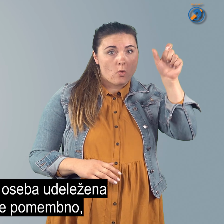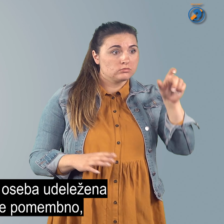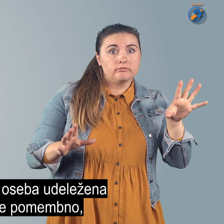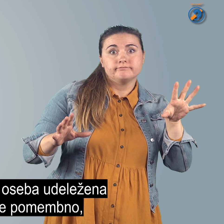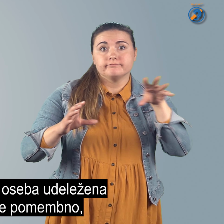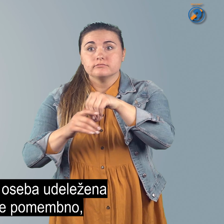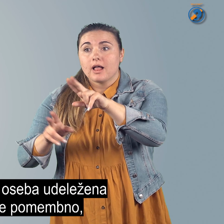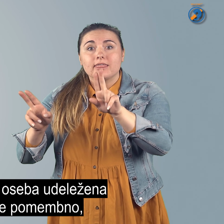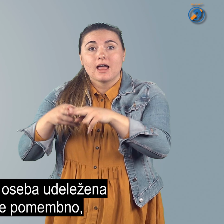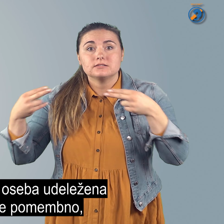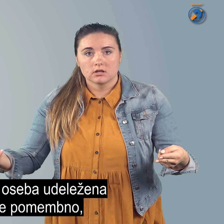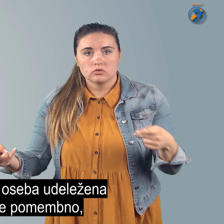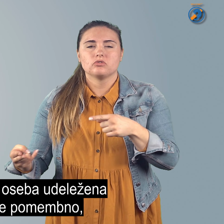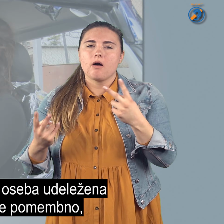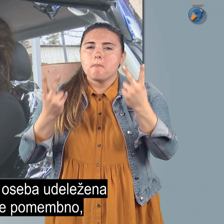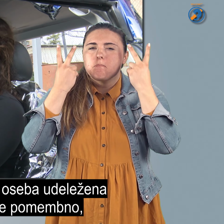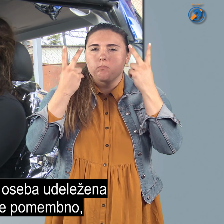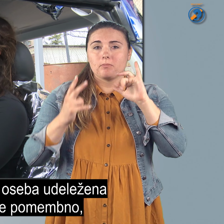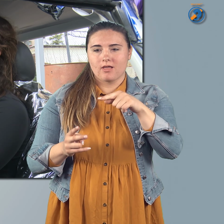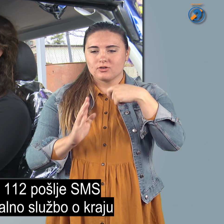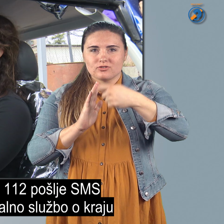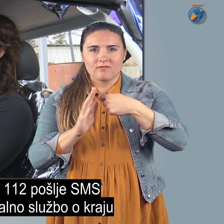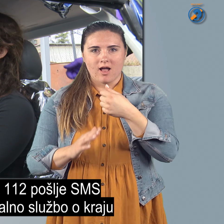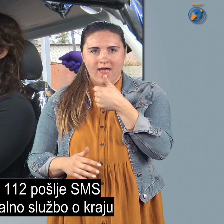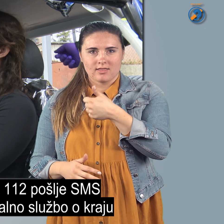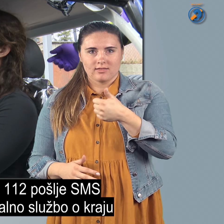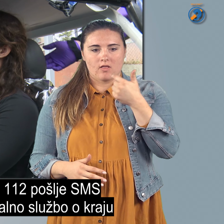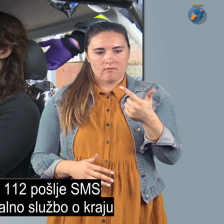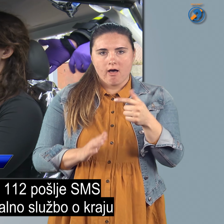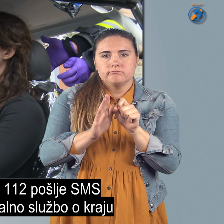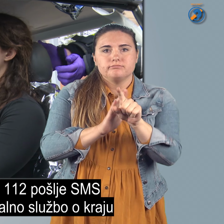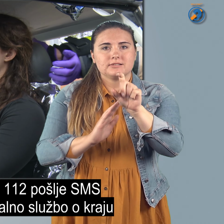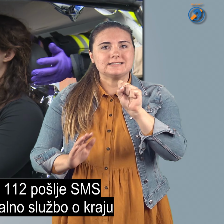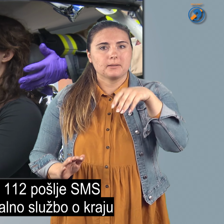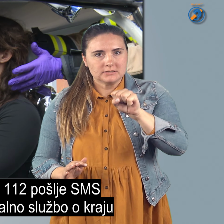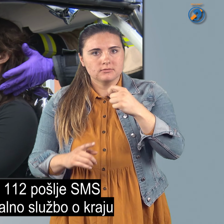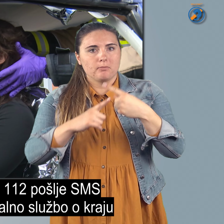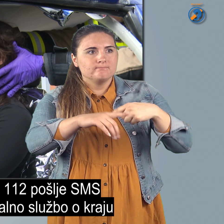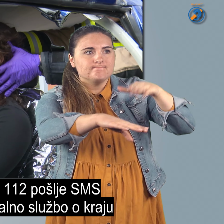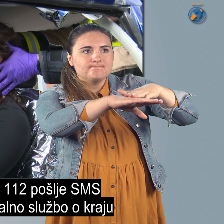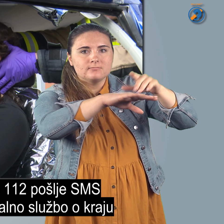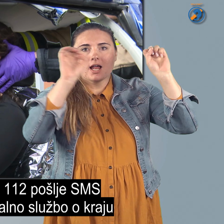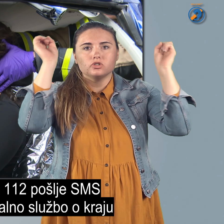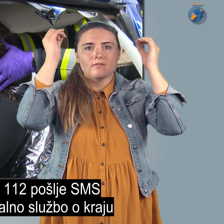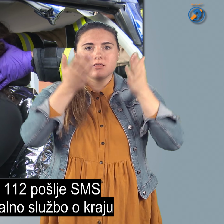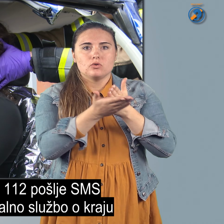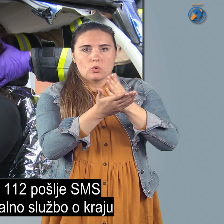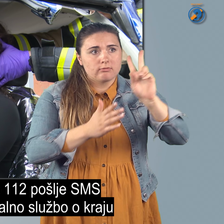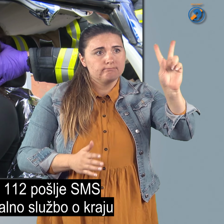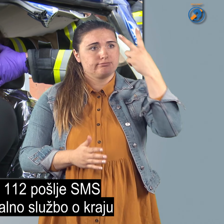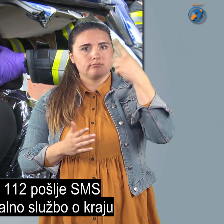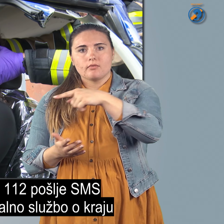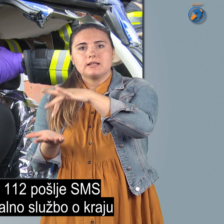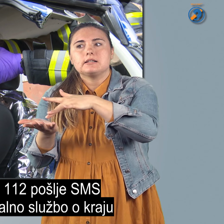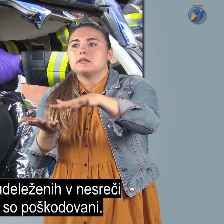Kadar je gluha oseba udeležena v nesreči, je pomembno, da na številko 112 pošlje SMS